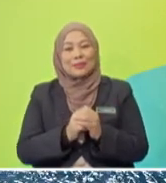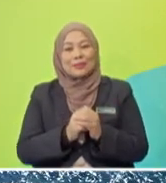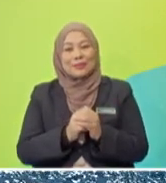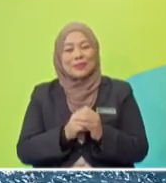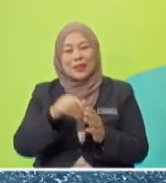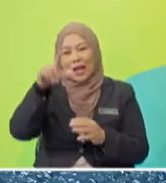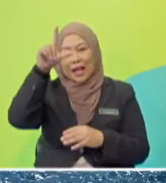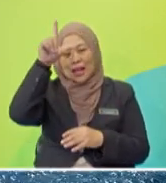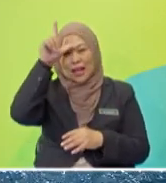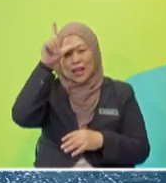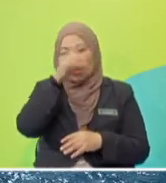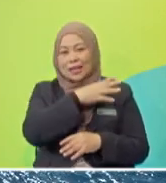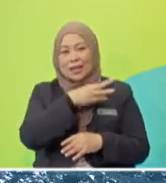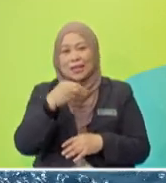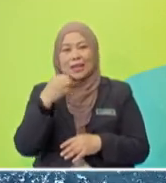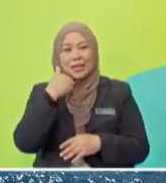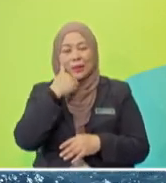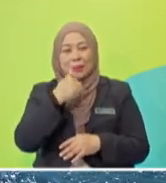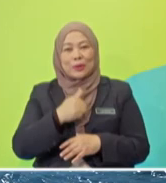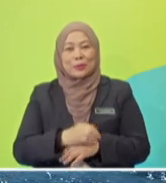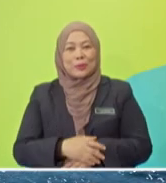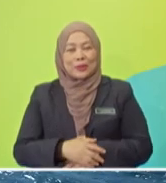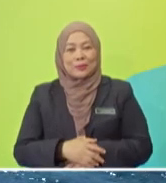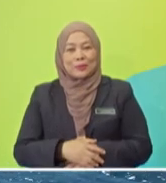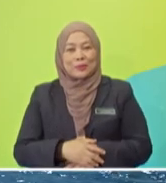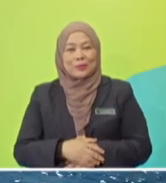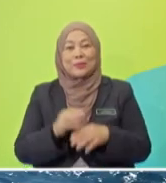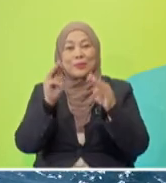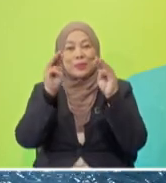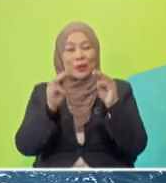lelaki dan perempuan bagi manusia